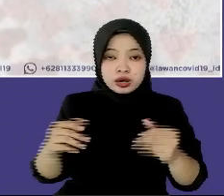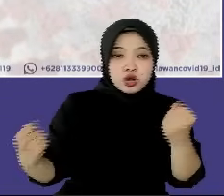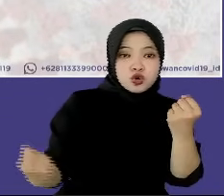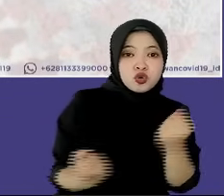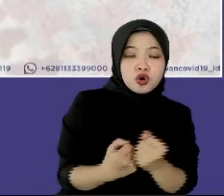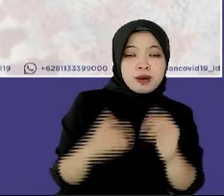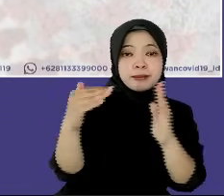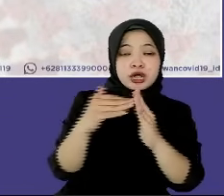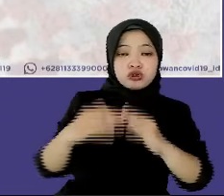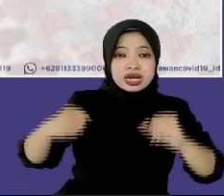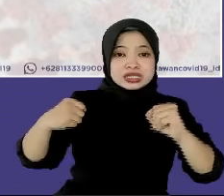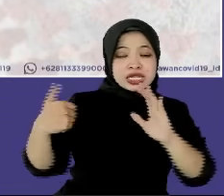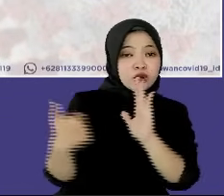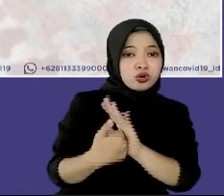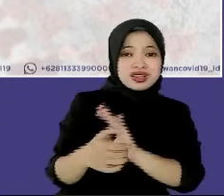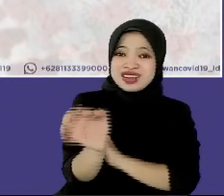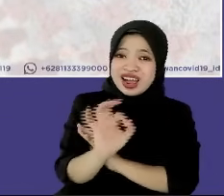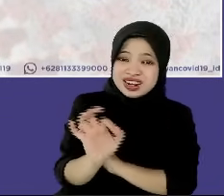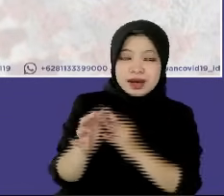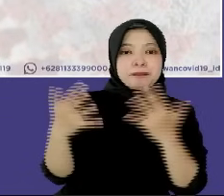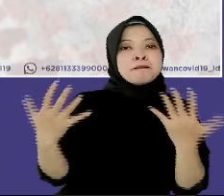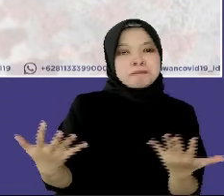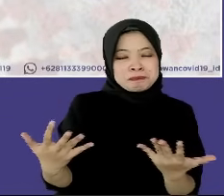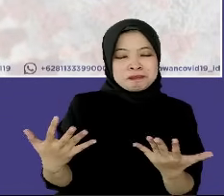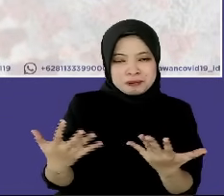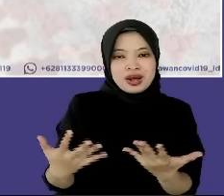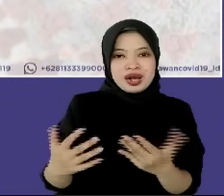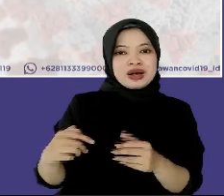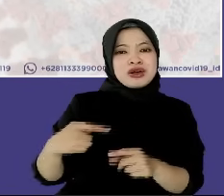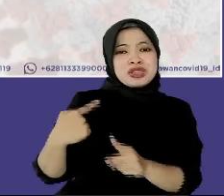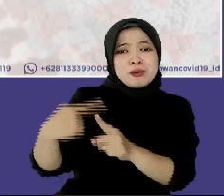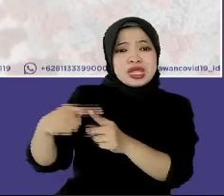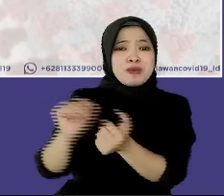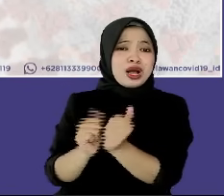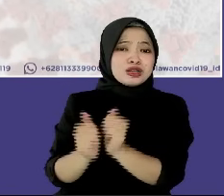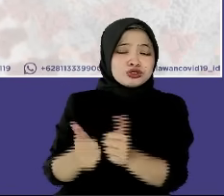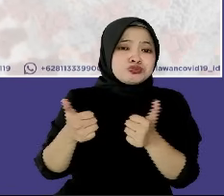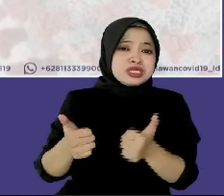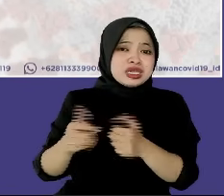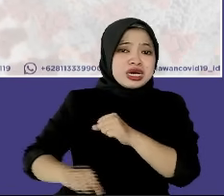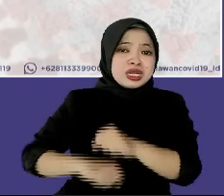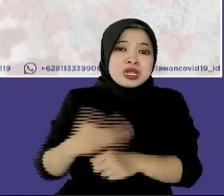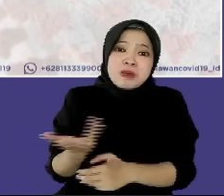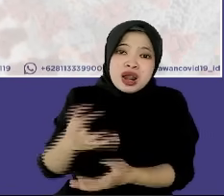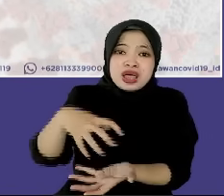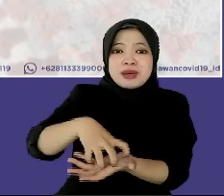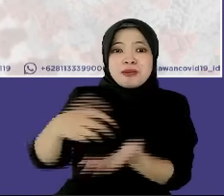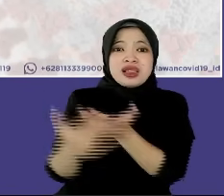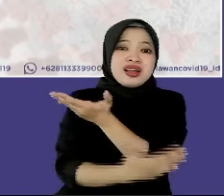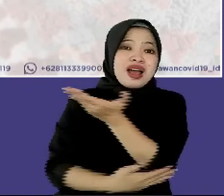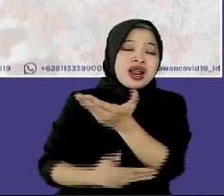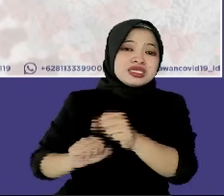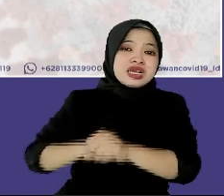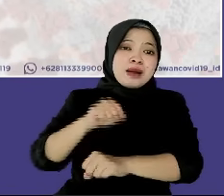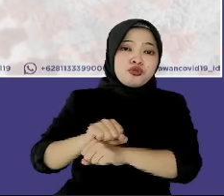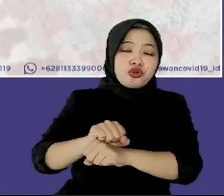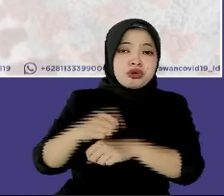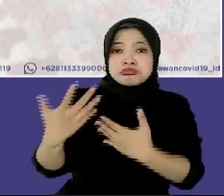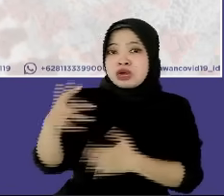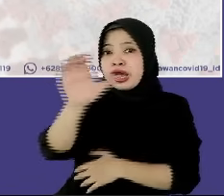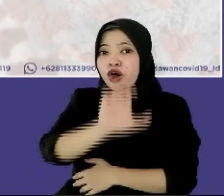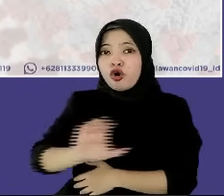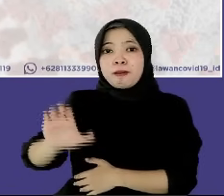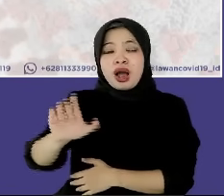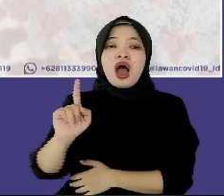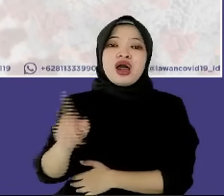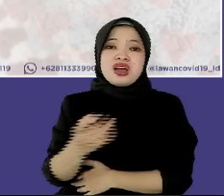disertai kepatuhan protokol kesehatan yang tinggi menyebabkan lonjakan kasus di Singapura, beberapa negara di Eropa, dan